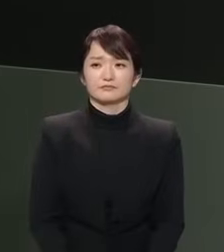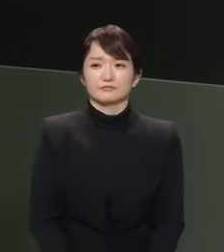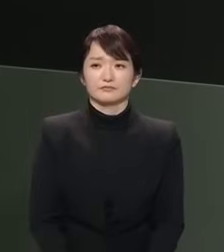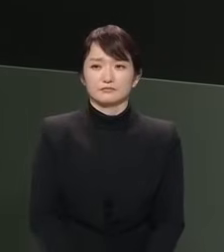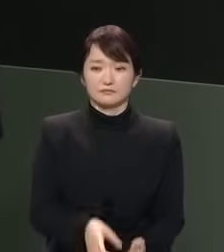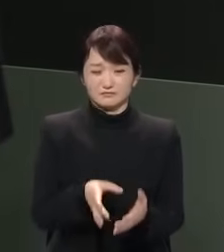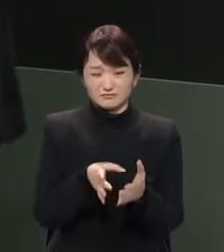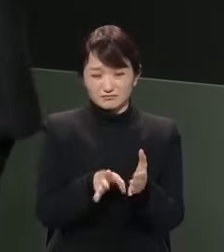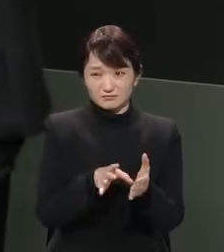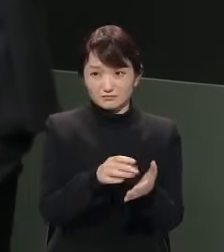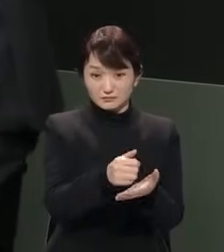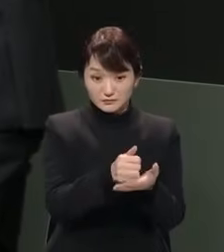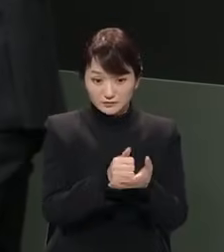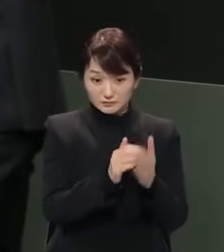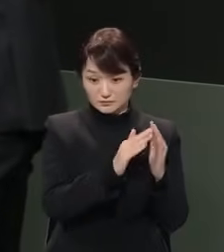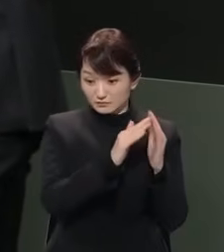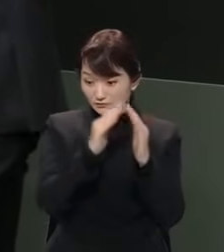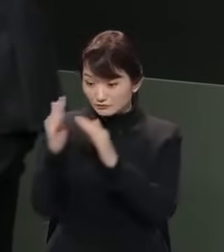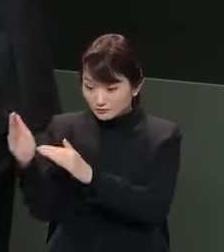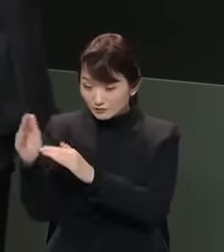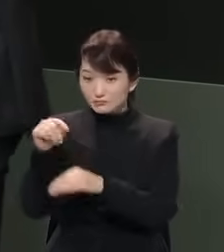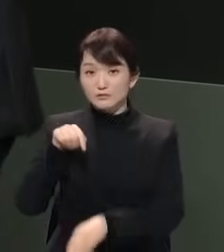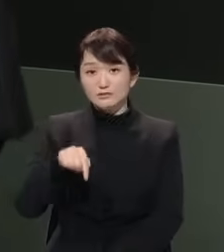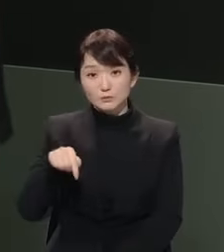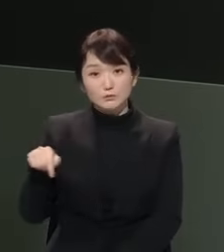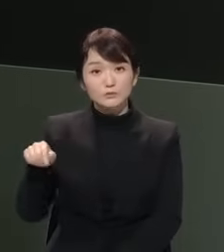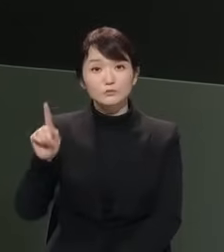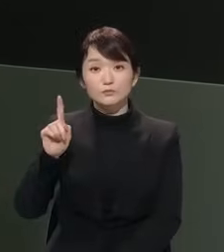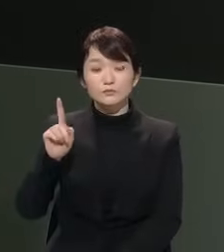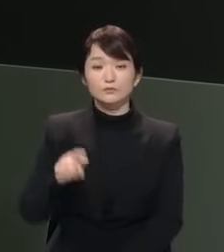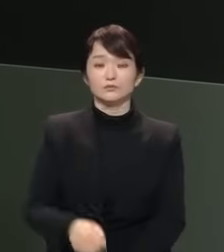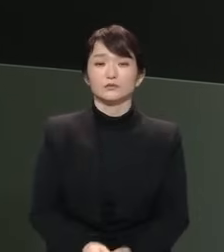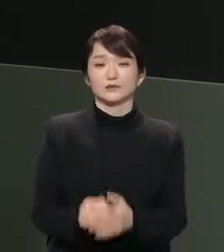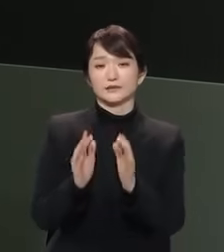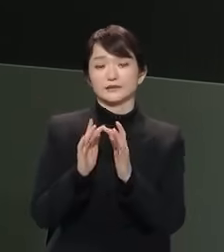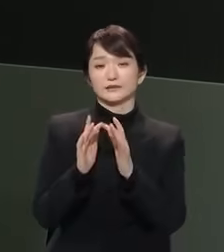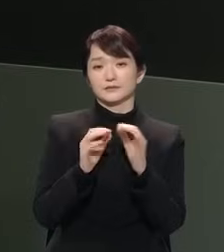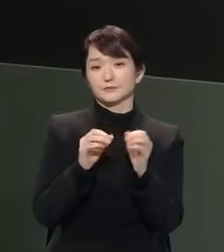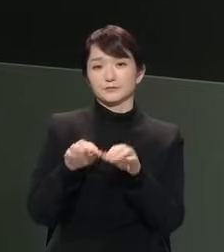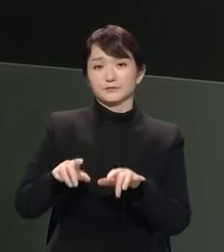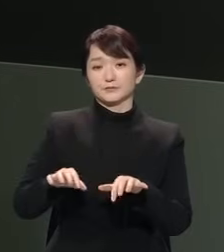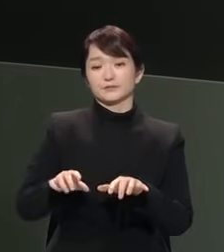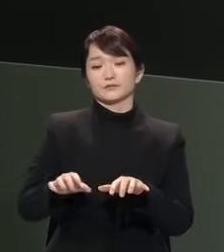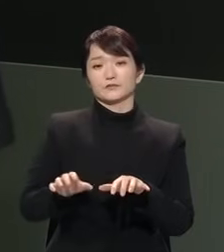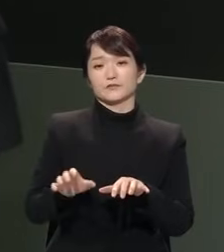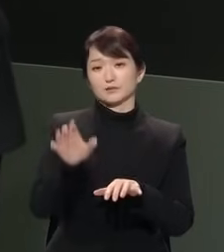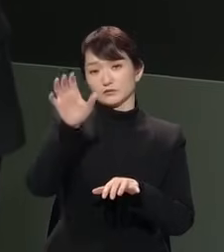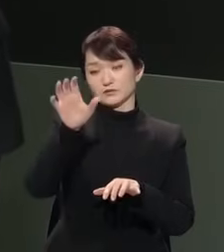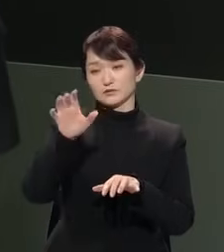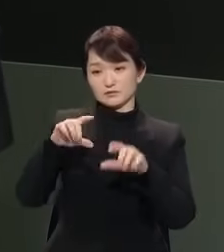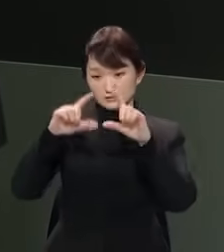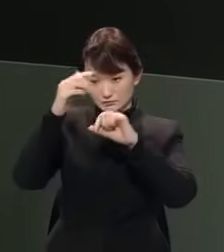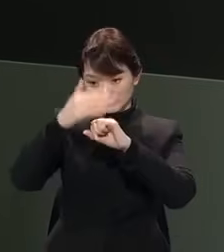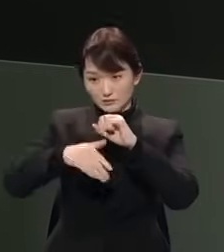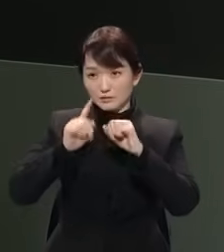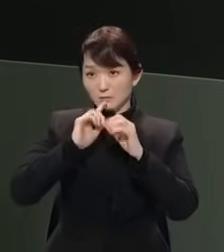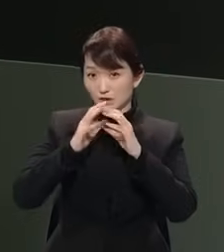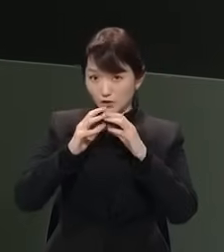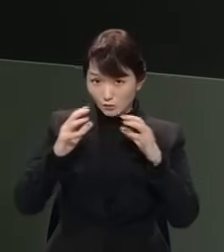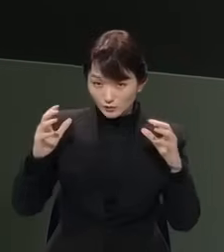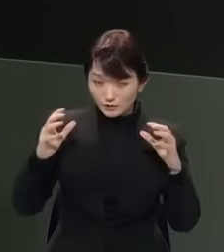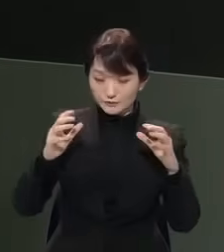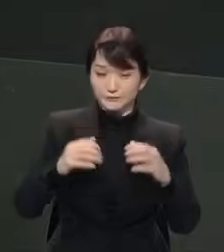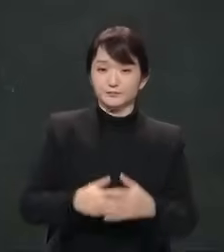진상 고객이 이사 갔는데 점점점입니다. 자, 온라인 커뮤니티에 올라온 사진 지금 논란이 되고 있습니다.